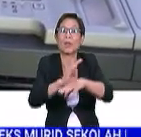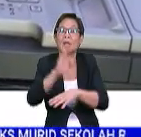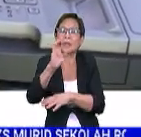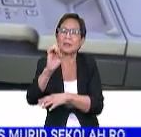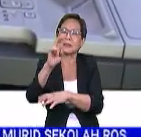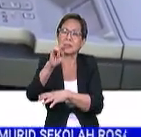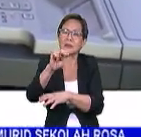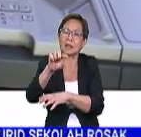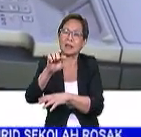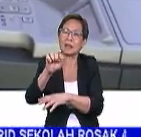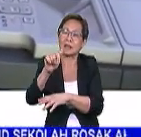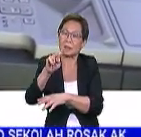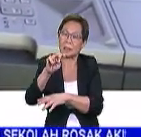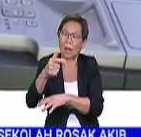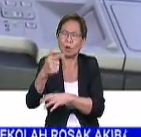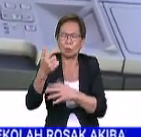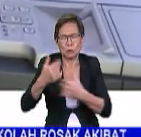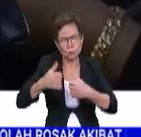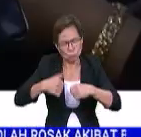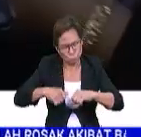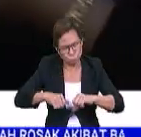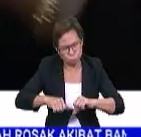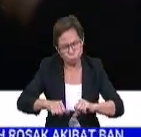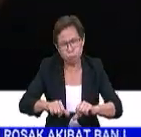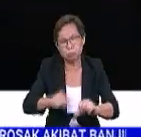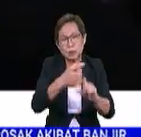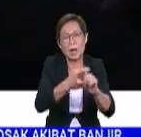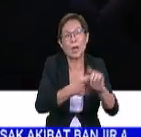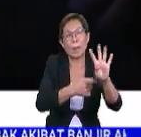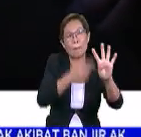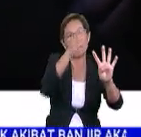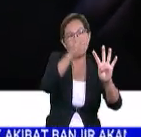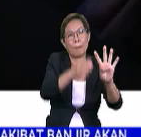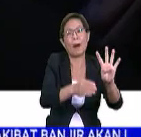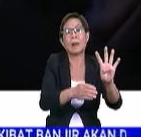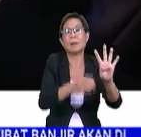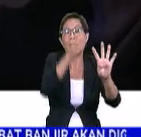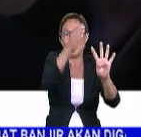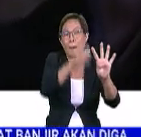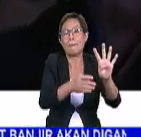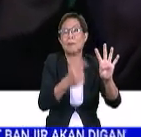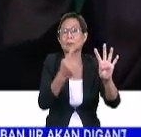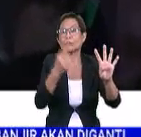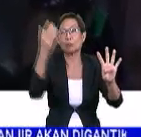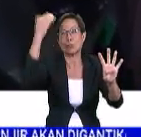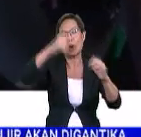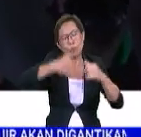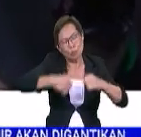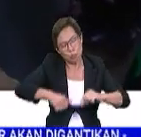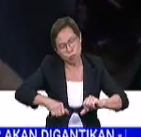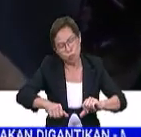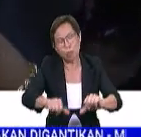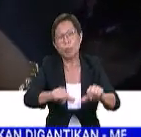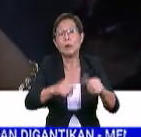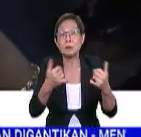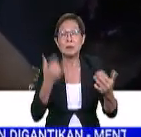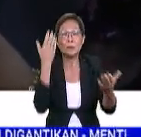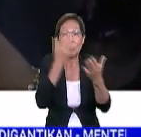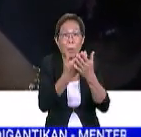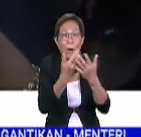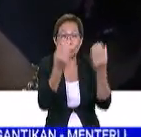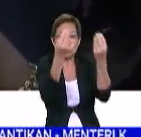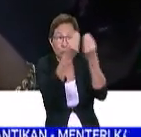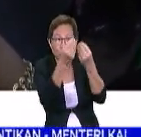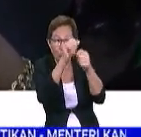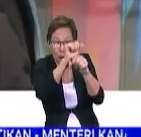ya. Kita telah pun melaksanakan berterusan sejak daripada 4 hari bulan yang lepas. Setakat ini Datuk, berapa jumlah kaki tangan yang terlibat